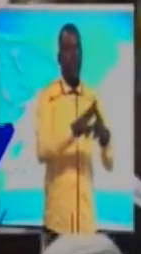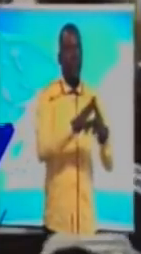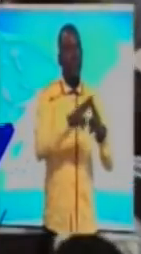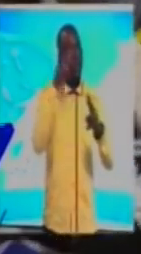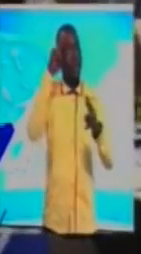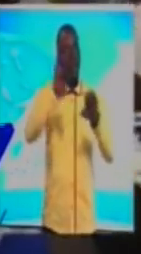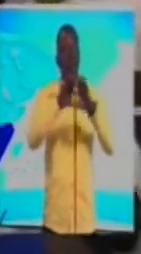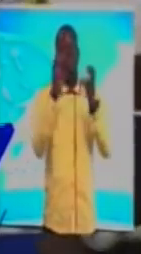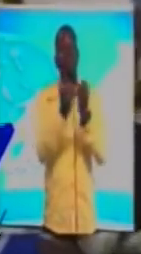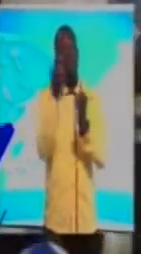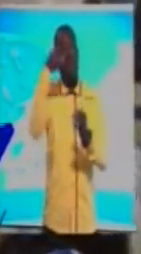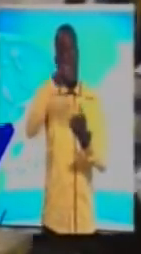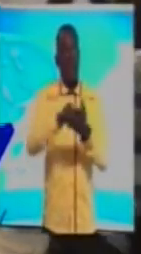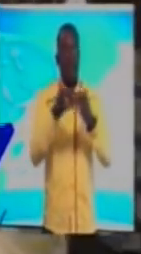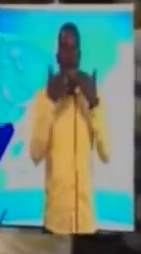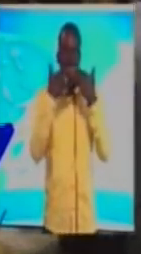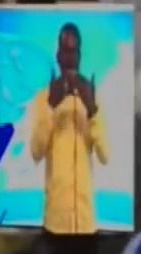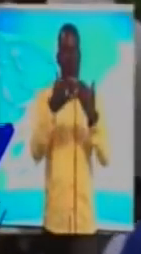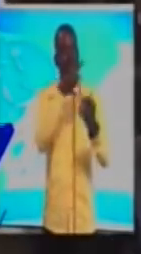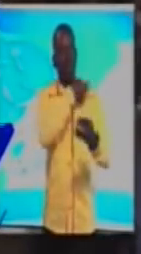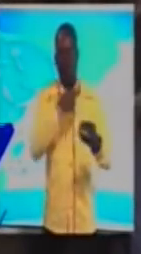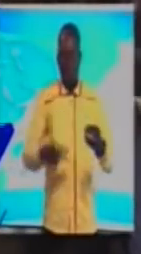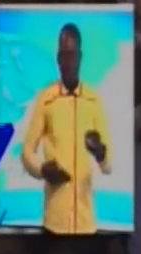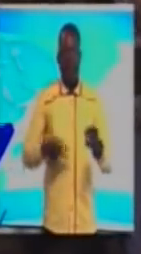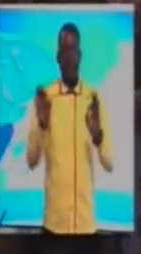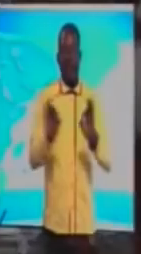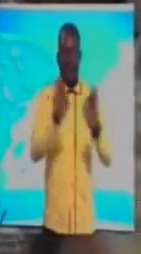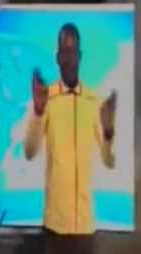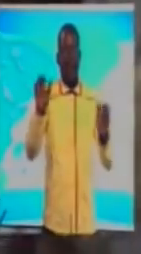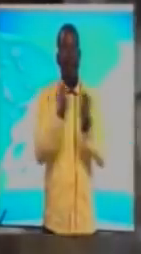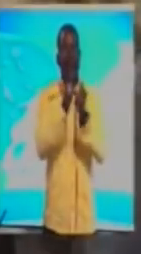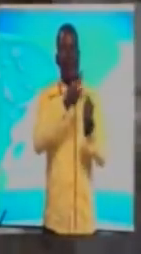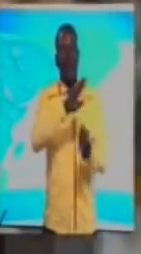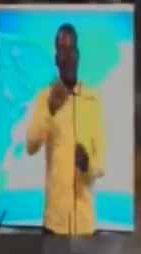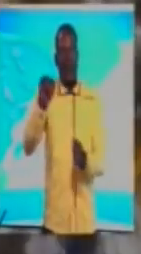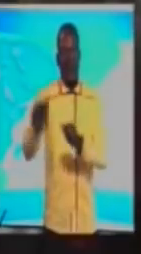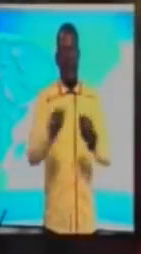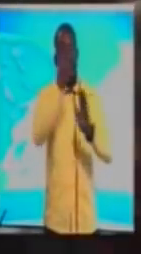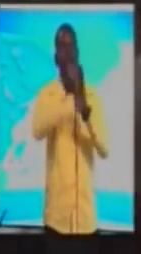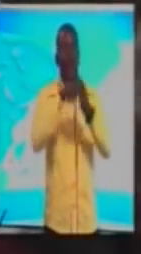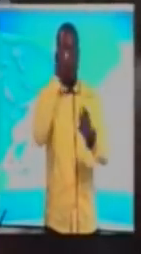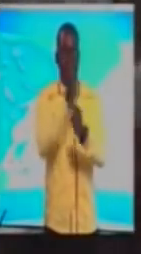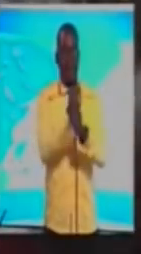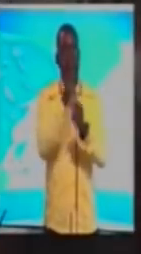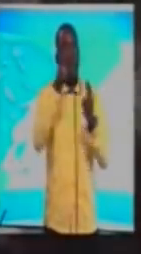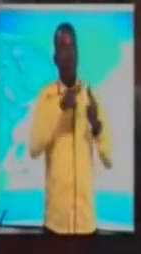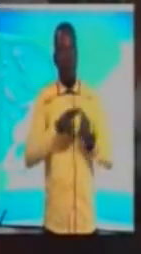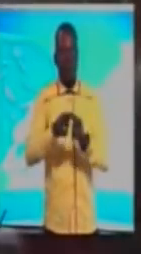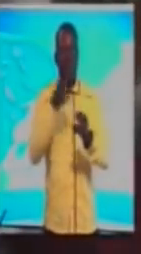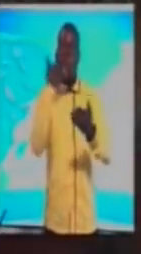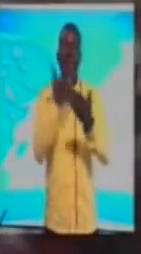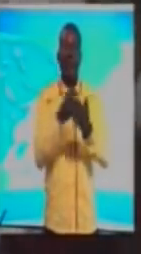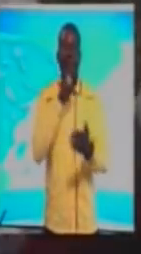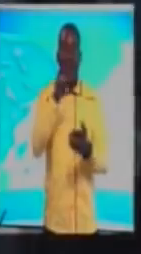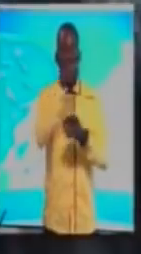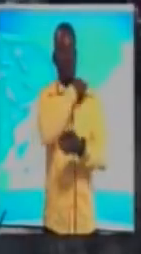canton par canton, pour saluer le Dima, communier avec lui et renouveler son engagement à travailler pour l'unité et le bien-être du royaume